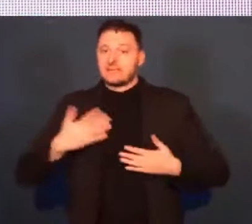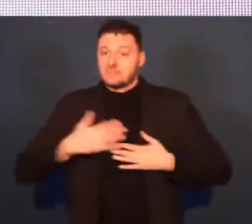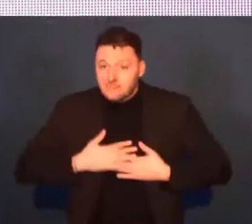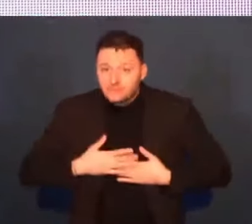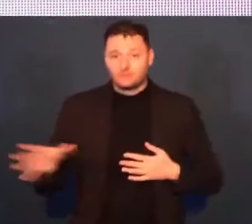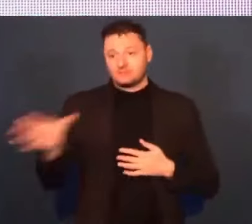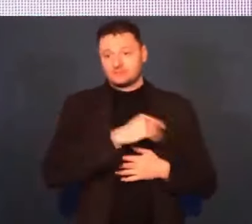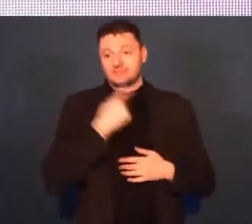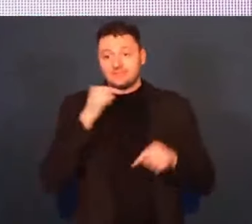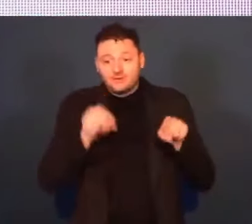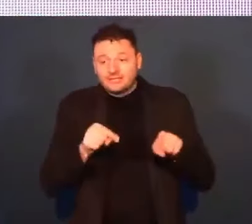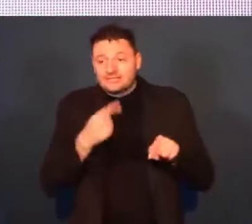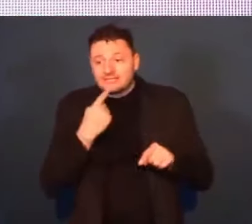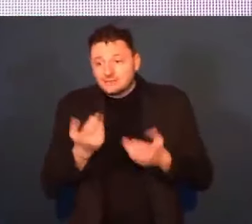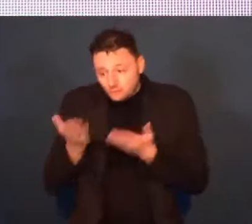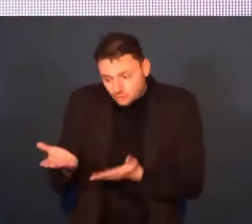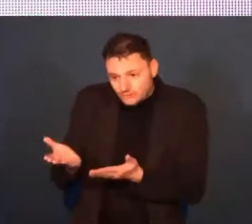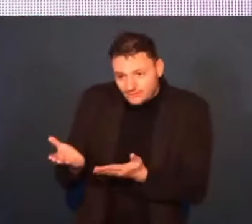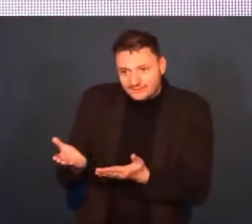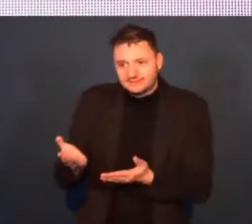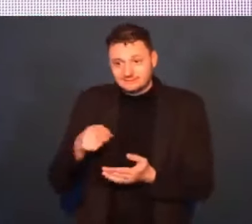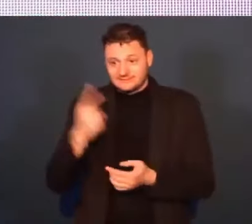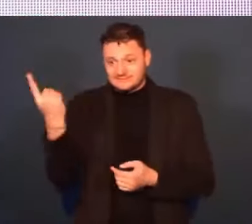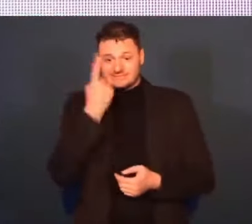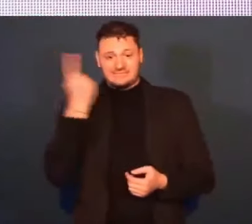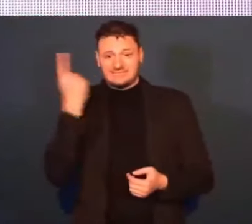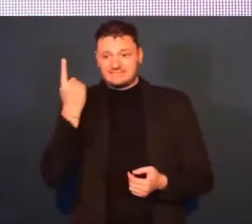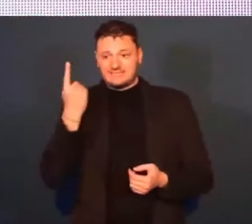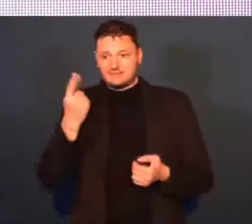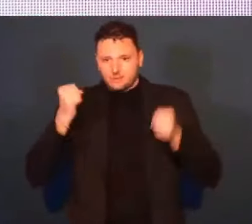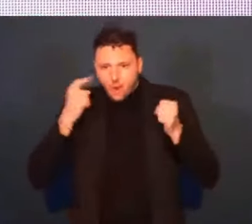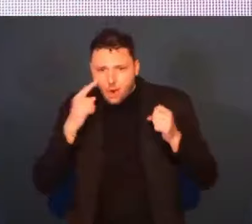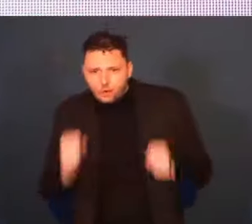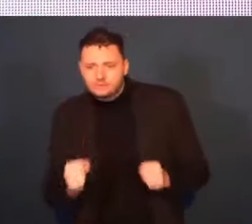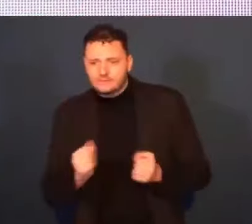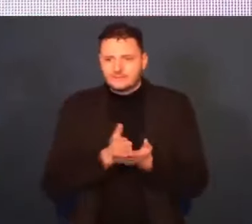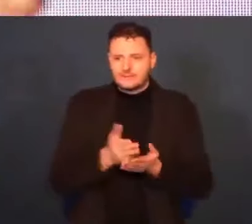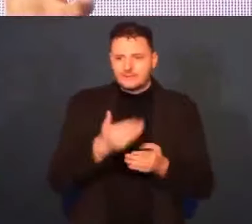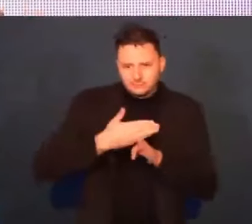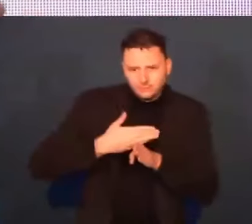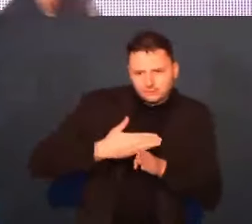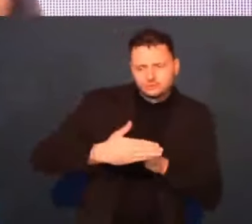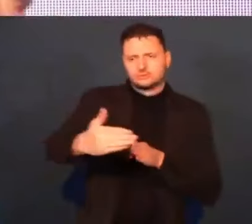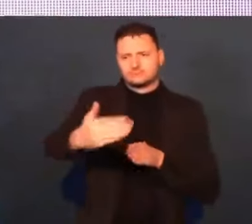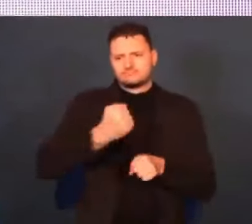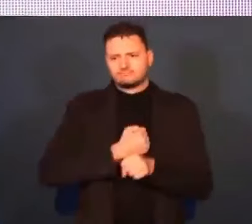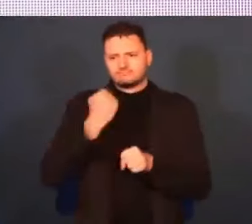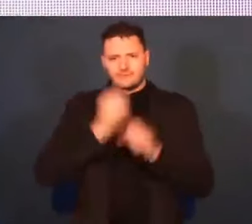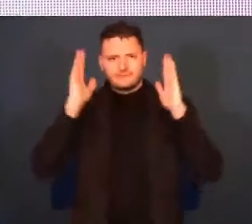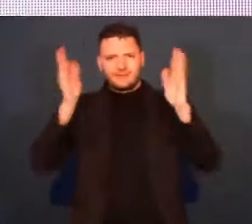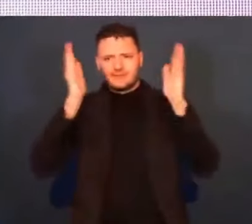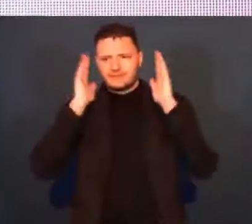струва. Защото това е единствено устойчив начин да вървим напред. Много пъти там в този термитник